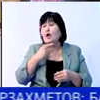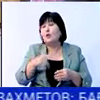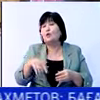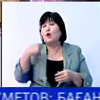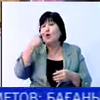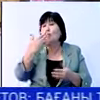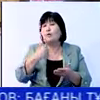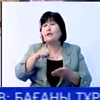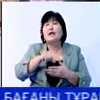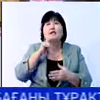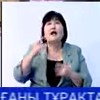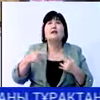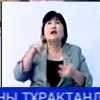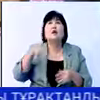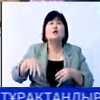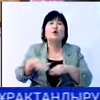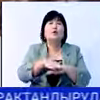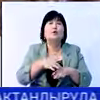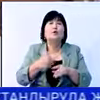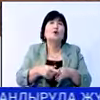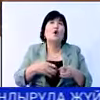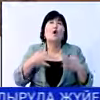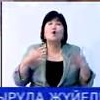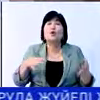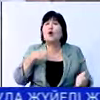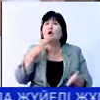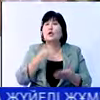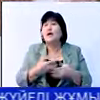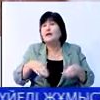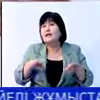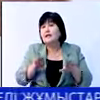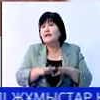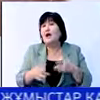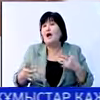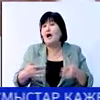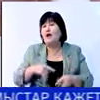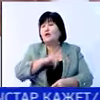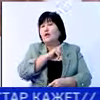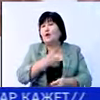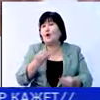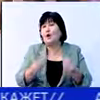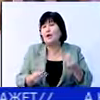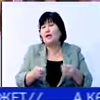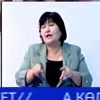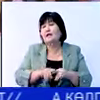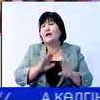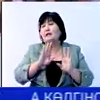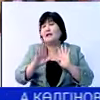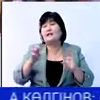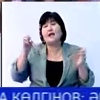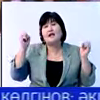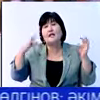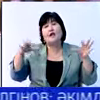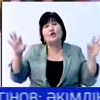образдарды алып шығу жас актерлар труппасы үшін де үлкен жауапкершілік. Десе де актерлік қуатты ойы, бейнелі сценография, жарық